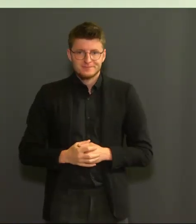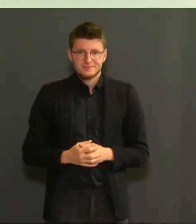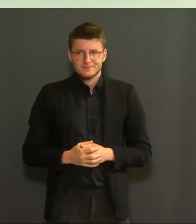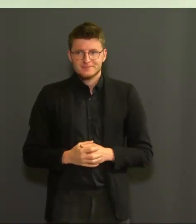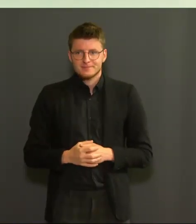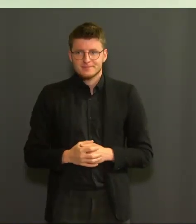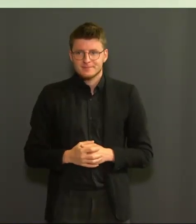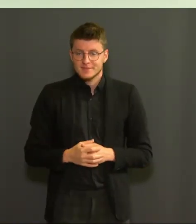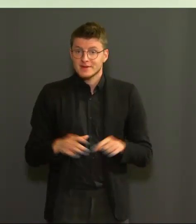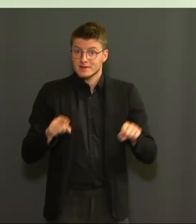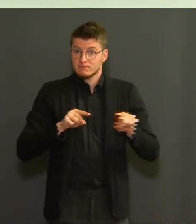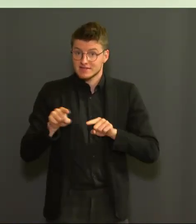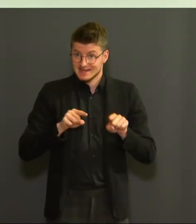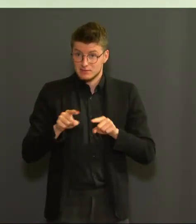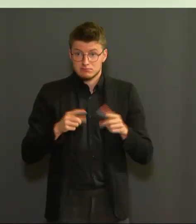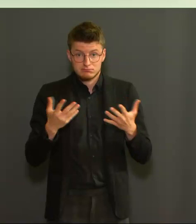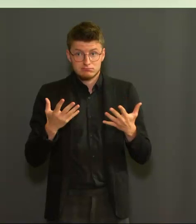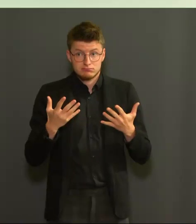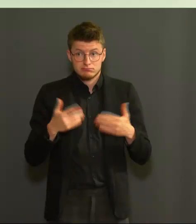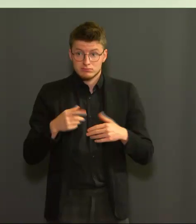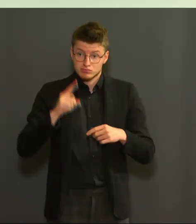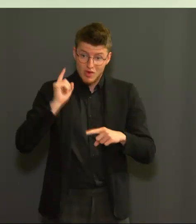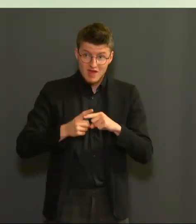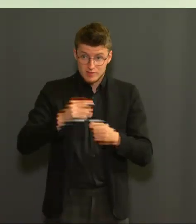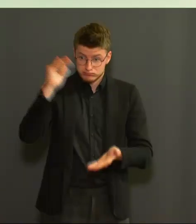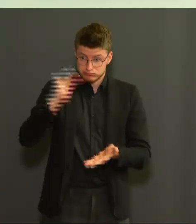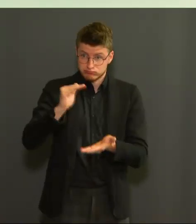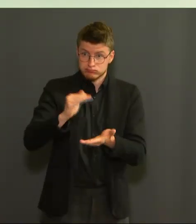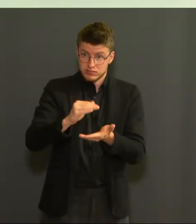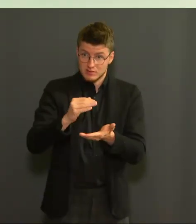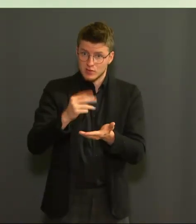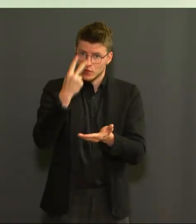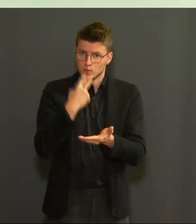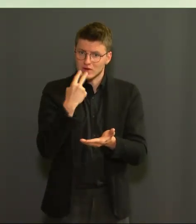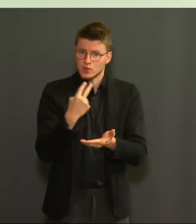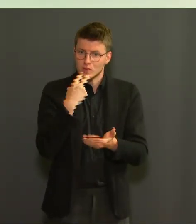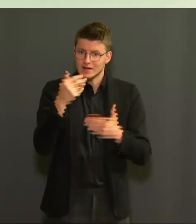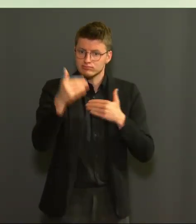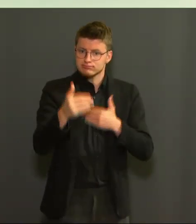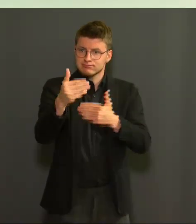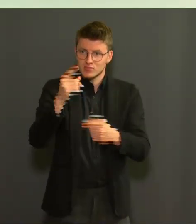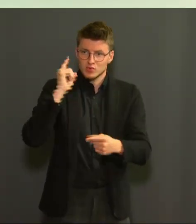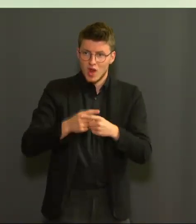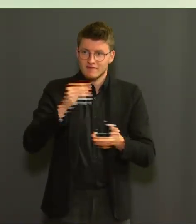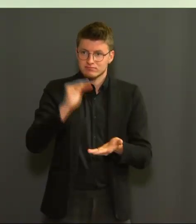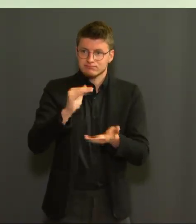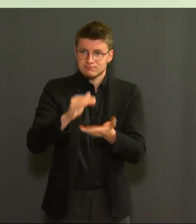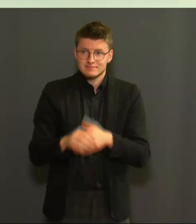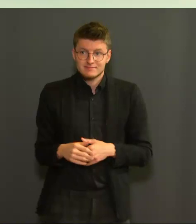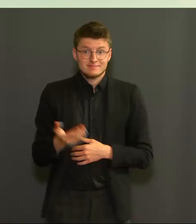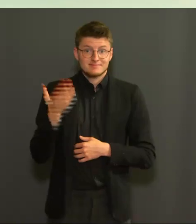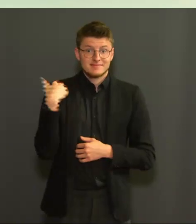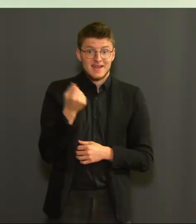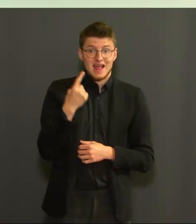ziekenhuisopnames halveren hiermee om de 14 dagen, terwijl dit vorige week nog 11 dagen bedroeg.